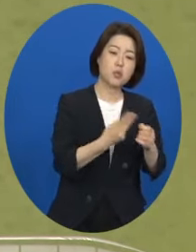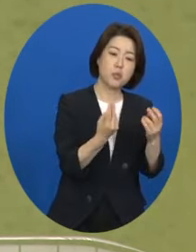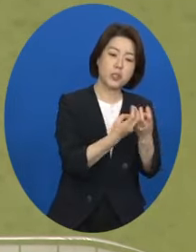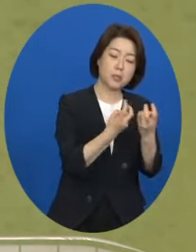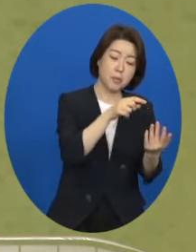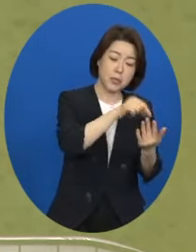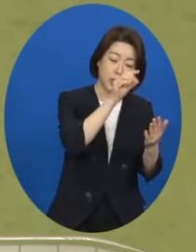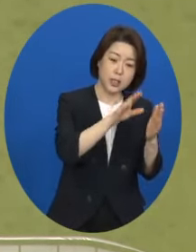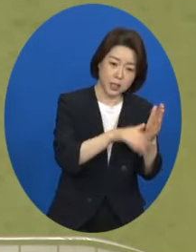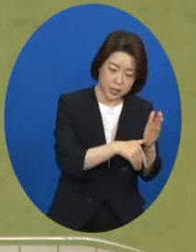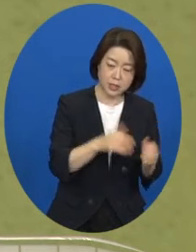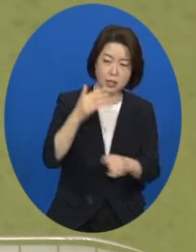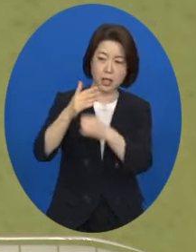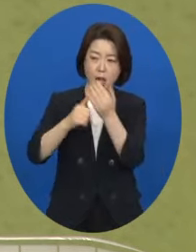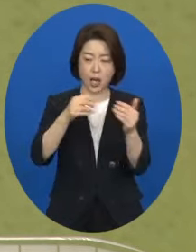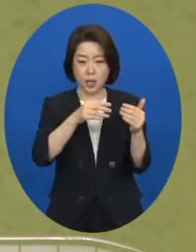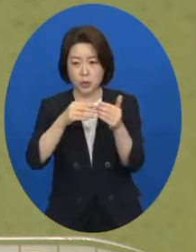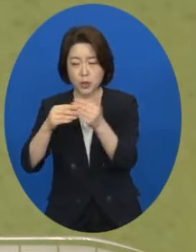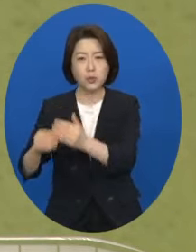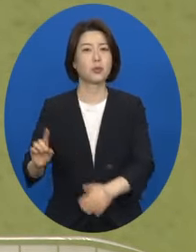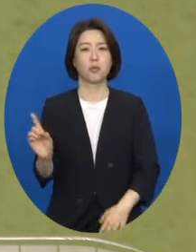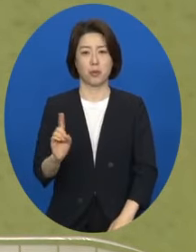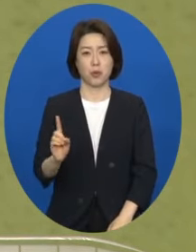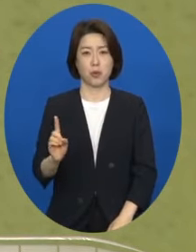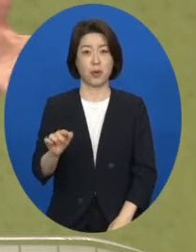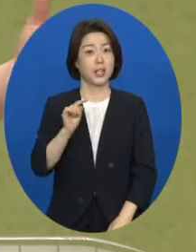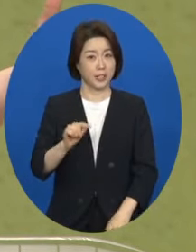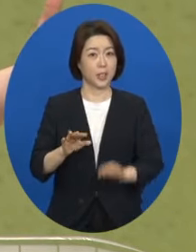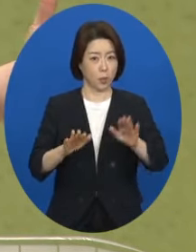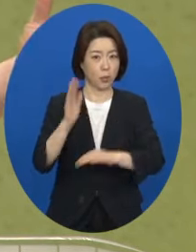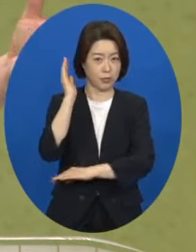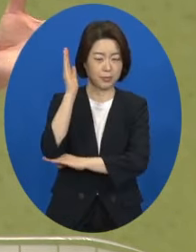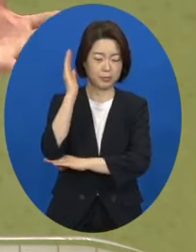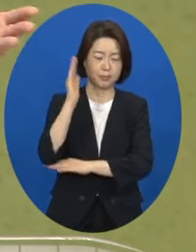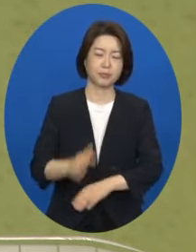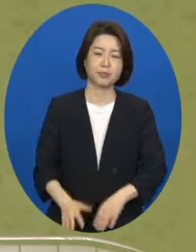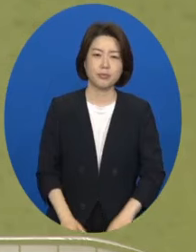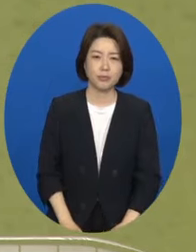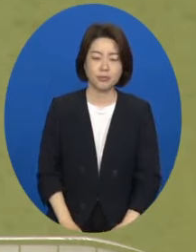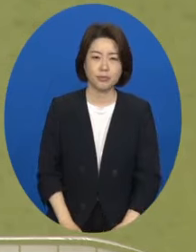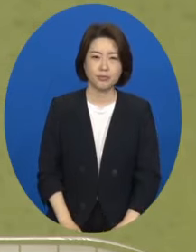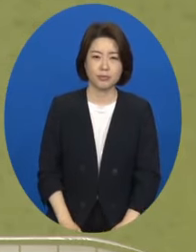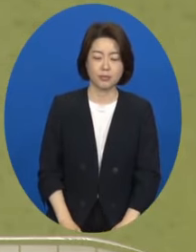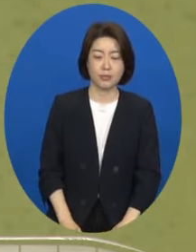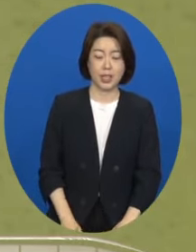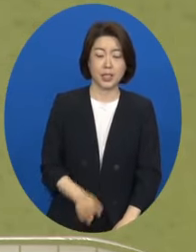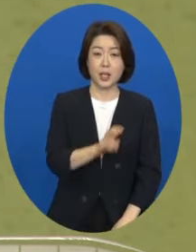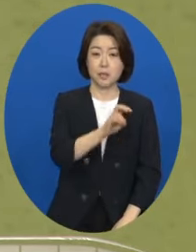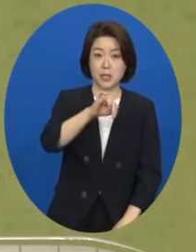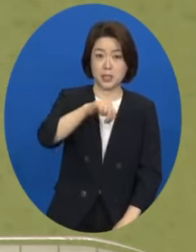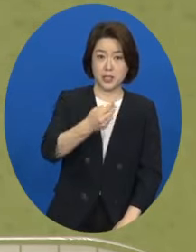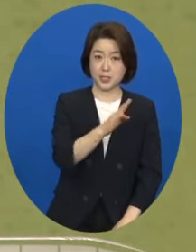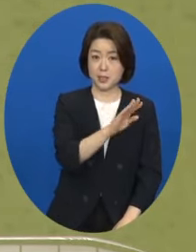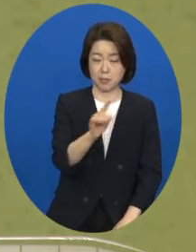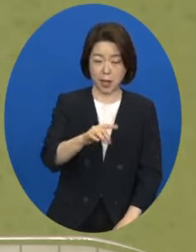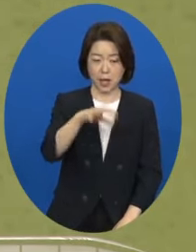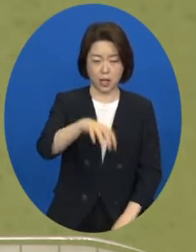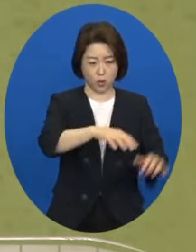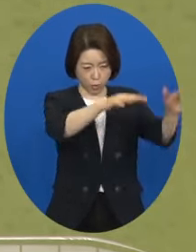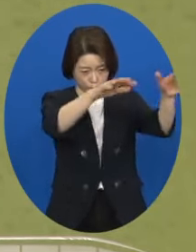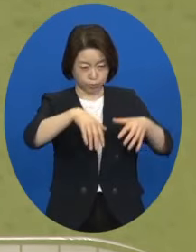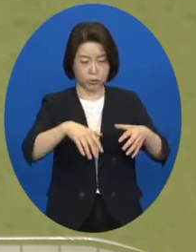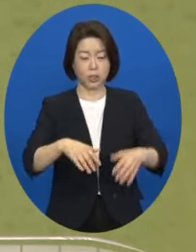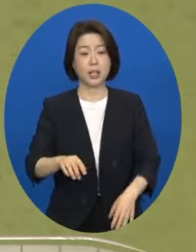이것이 바로 오늘 본문의 주제가 되겠습니다. 사무엘이 이제 백성들을 다시 미스바로 불러 모아서 너희들의